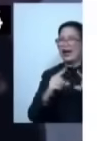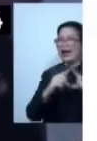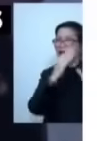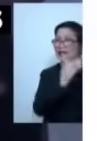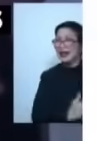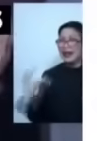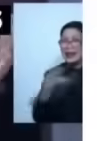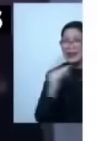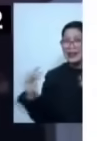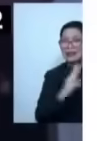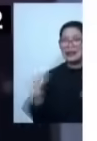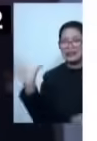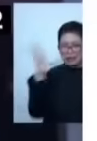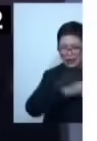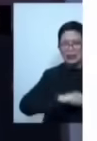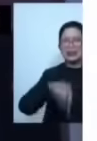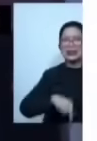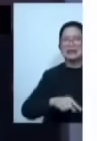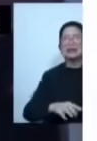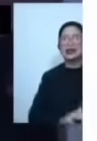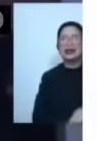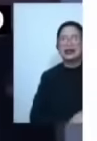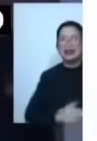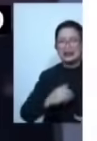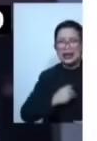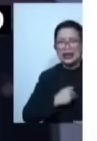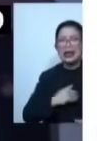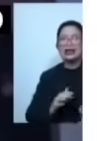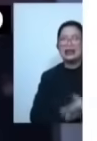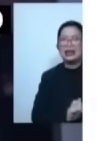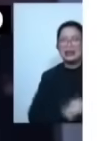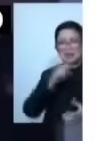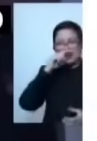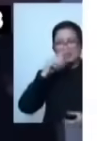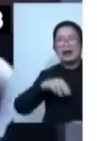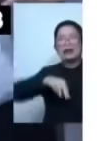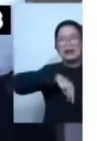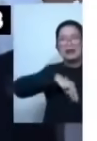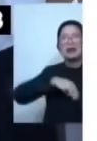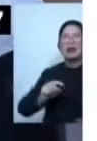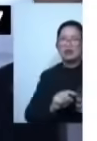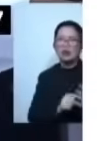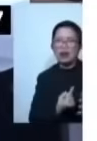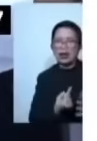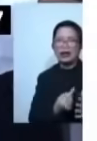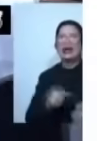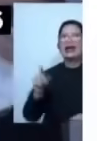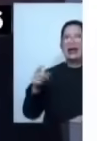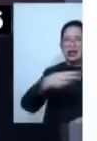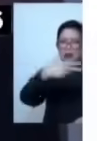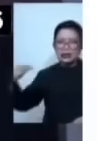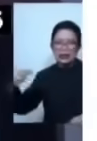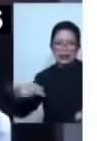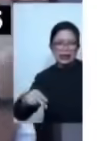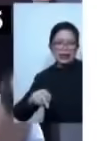debat waktu maju Pilkada dulu dan satu-satunya dari semua cawapres yang sudah mengikuti proses debat dari segi cawaes